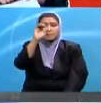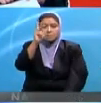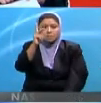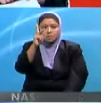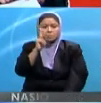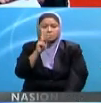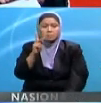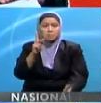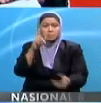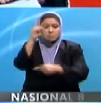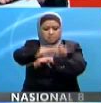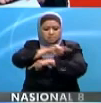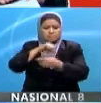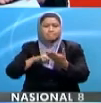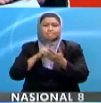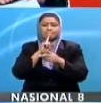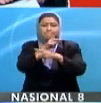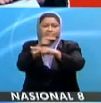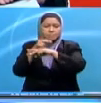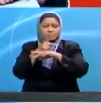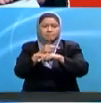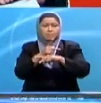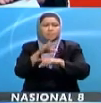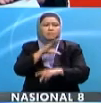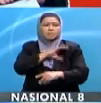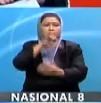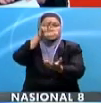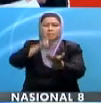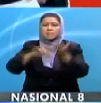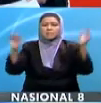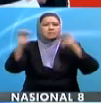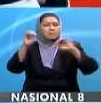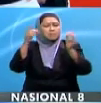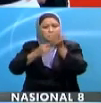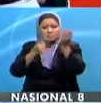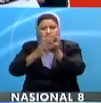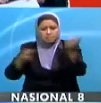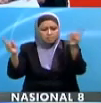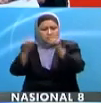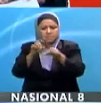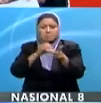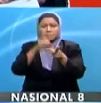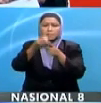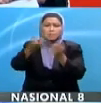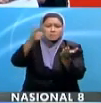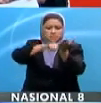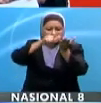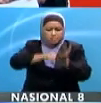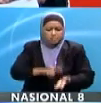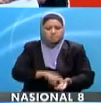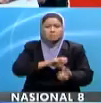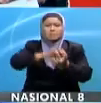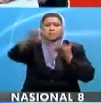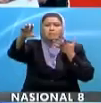keseluruhannya terkawal. Polis mengesahkan tiada sebarang insiden tidak diingini atau laporan berhubung keganasan diterima.